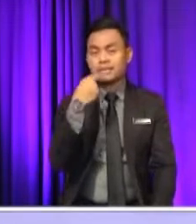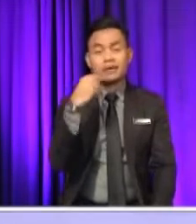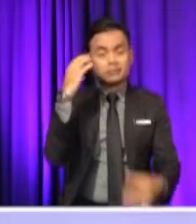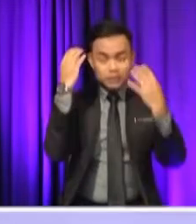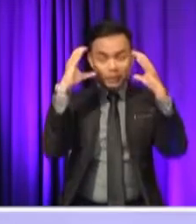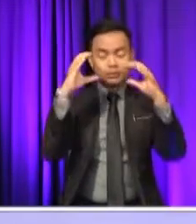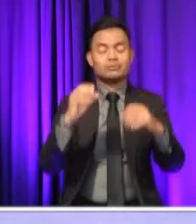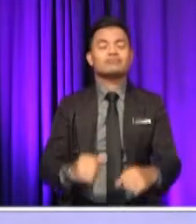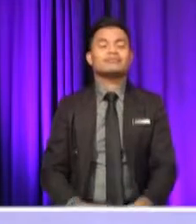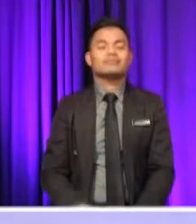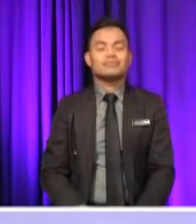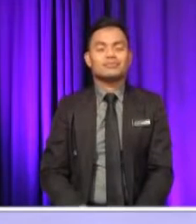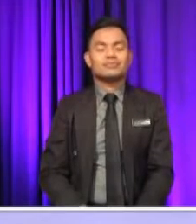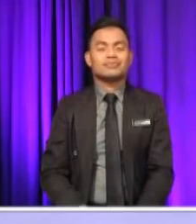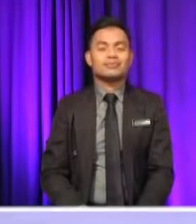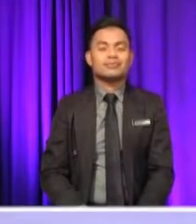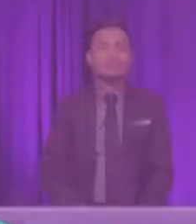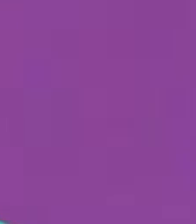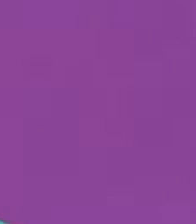ini.